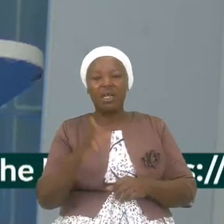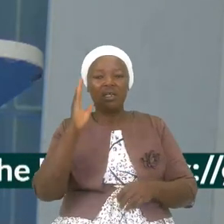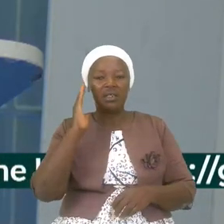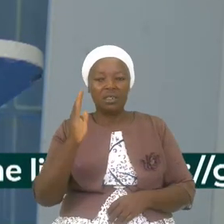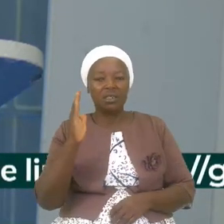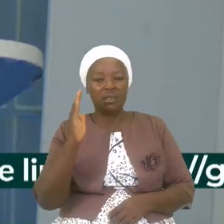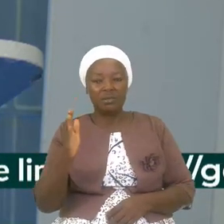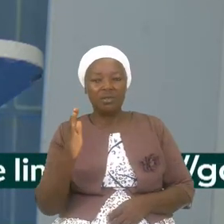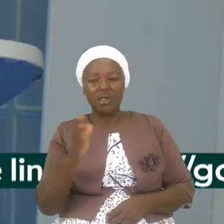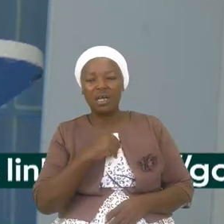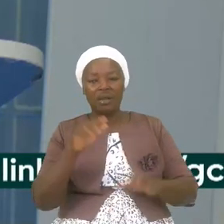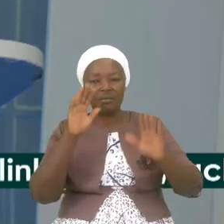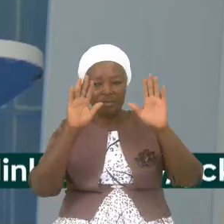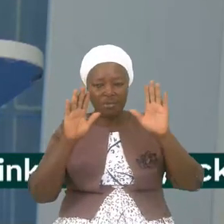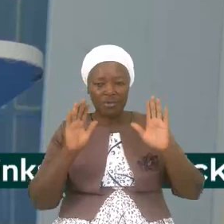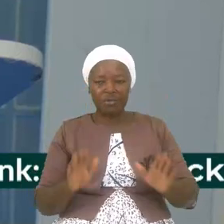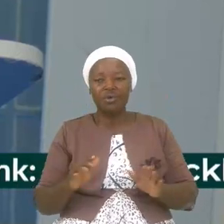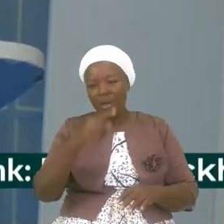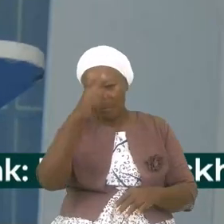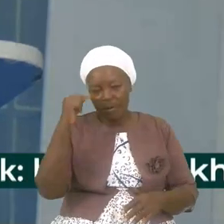Il y aura beaucoup de miracles.